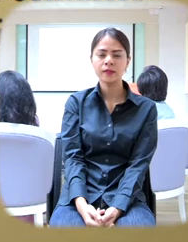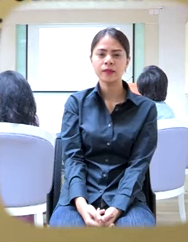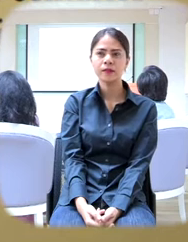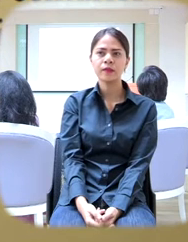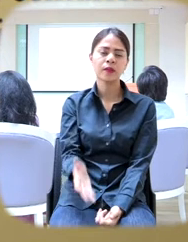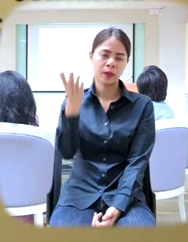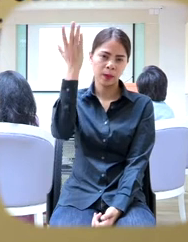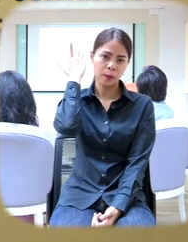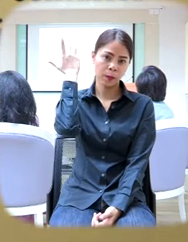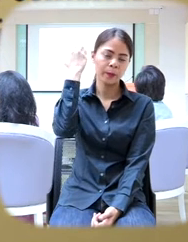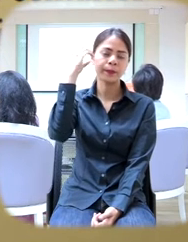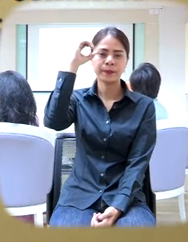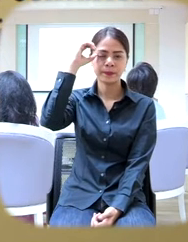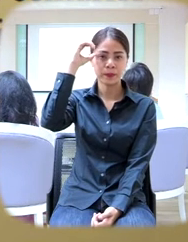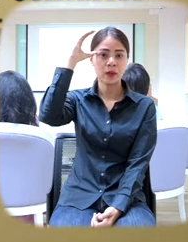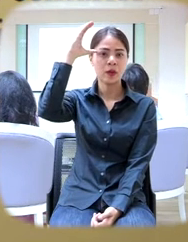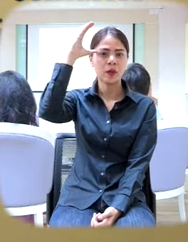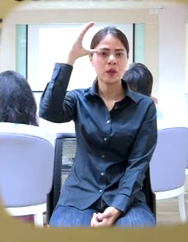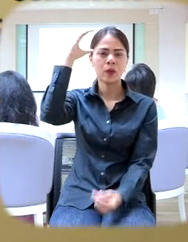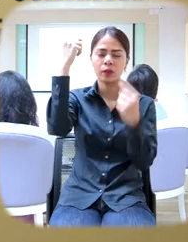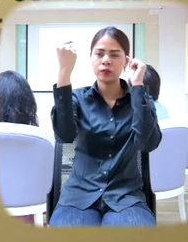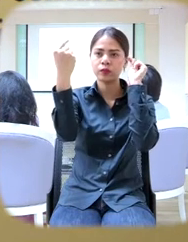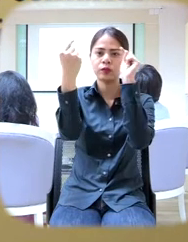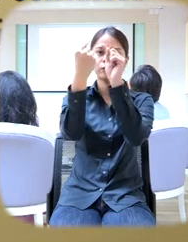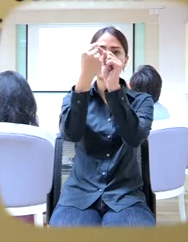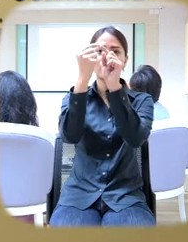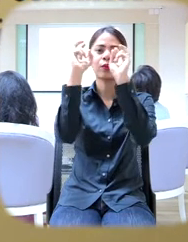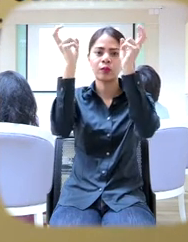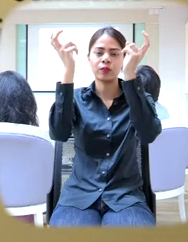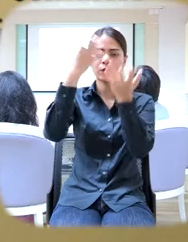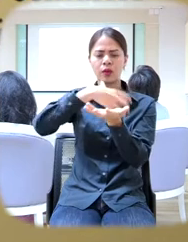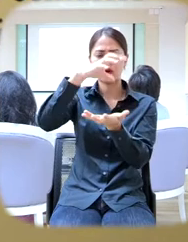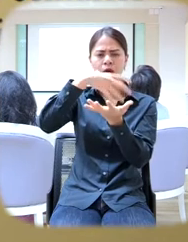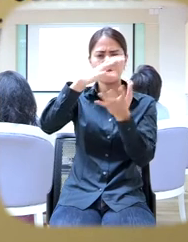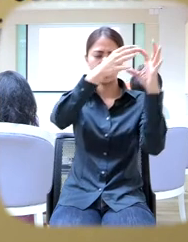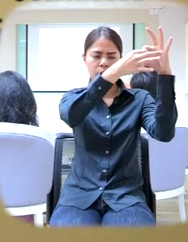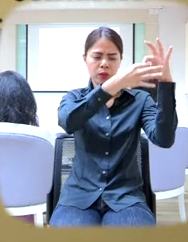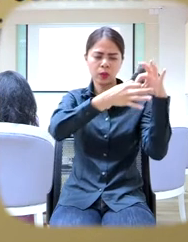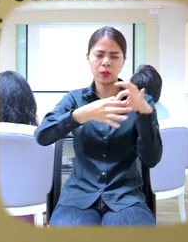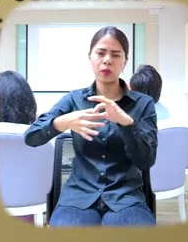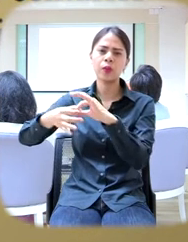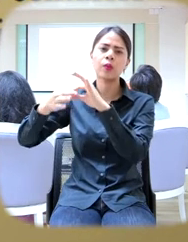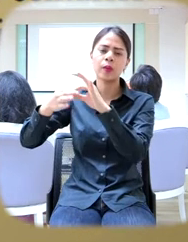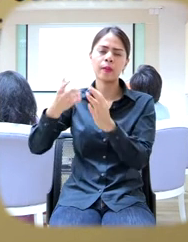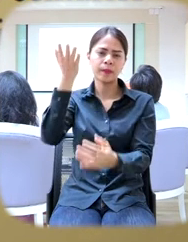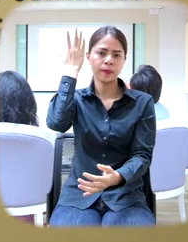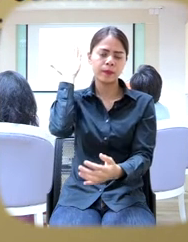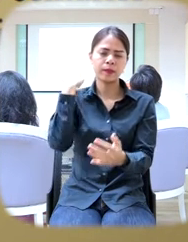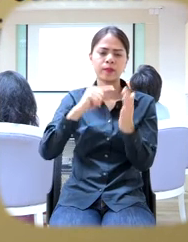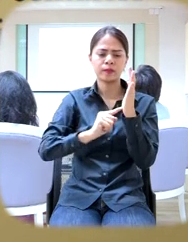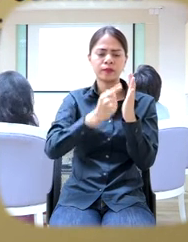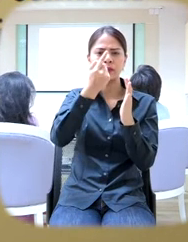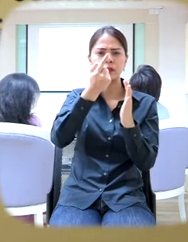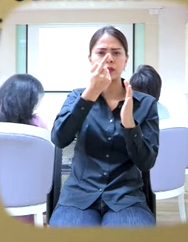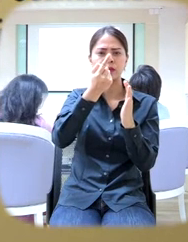แต่เดิมความรู้นะครับก็คือในประเด็นที่วันนี้อาจารย์จะพูดก็คือความรู้ถ่ายทอดกันมาได้อย่างไรก็คือแต่เดิมก็คือมุขปาฐะนะครับพระเวทเ